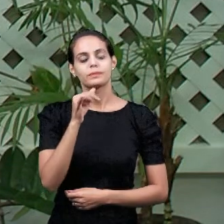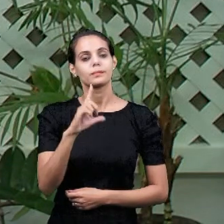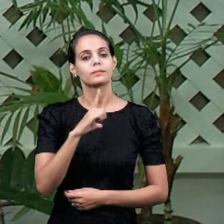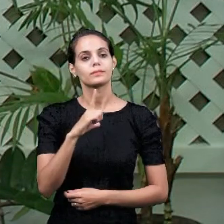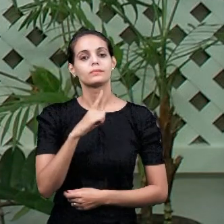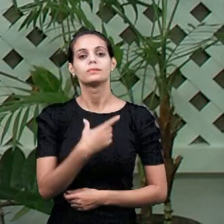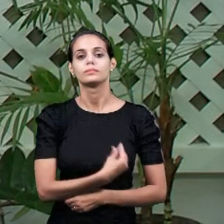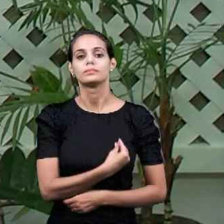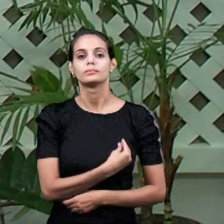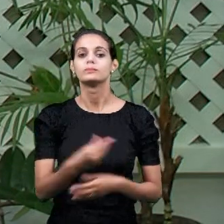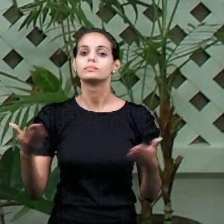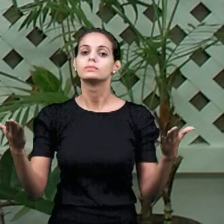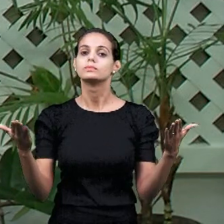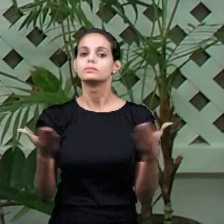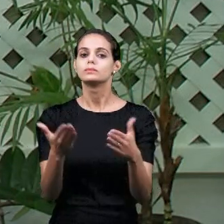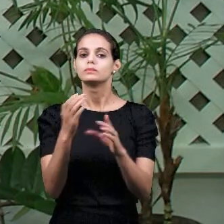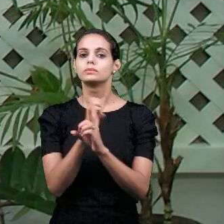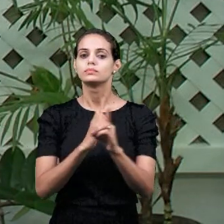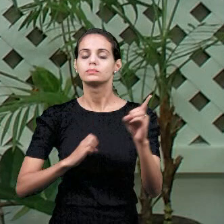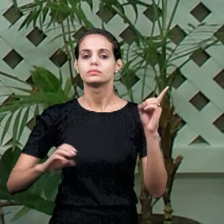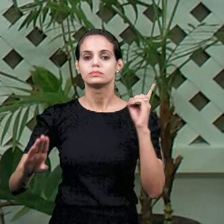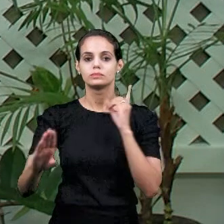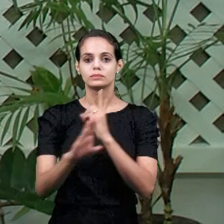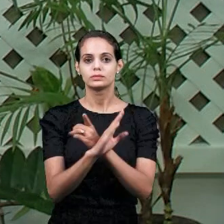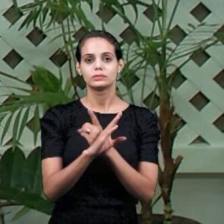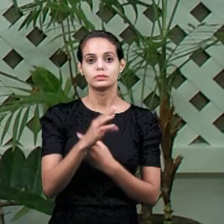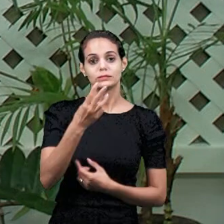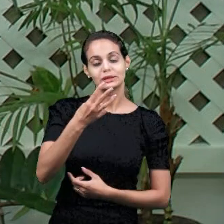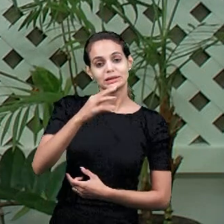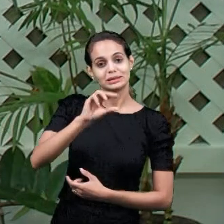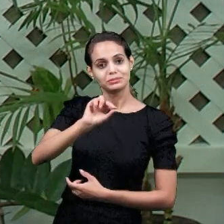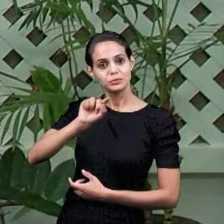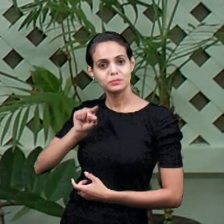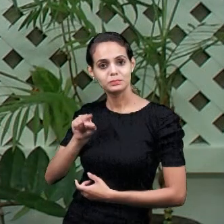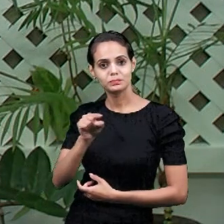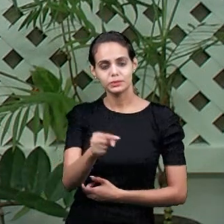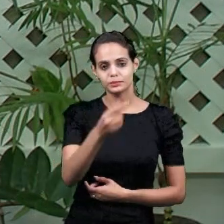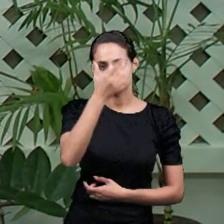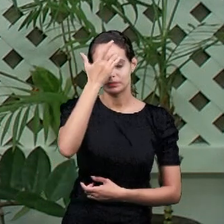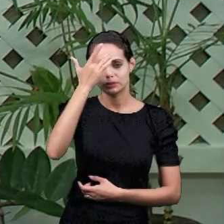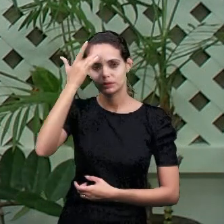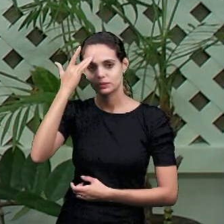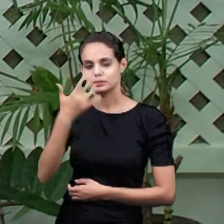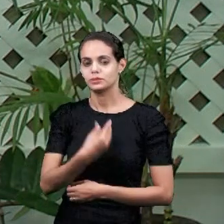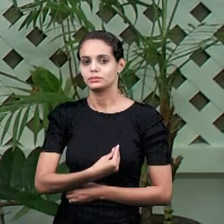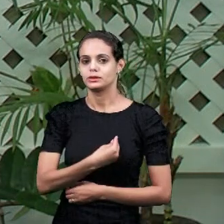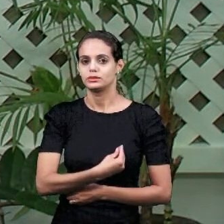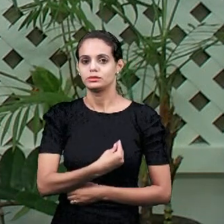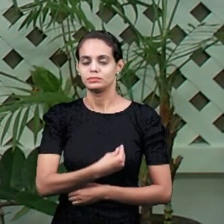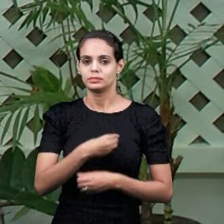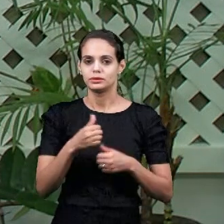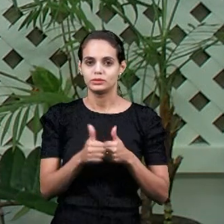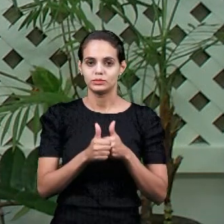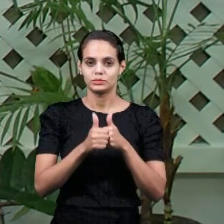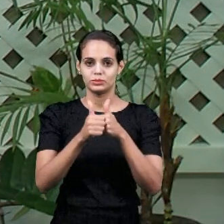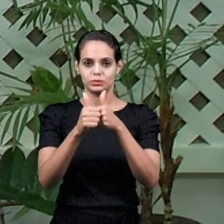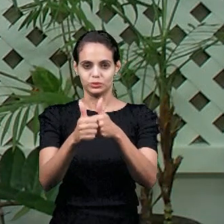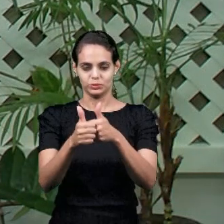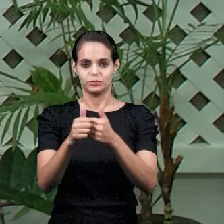30 000 participations. 30 000 participations. Ça, donc, le nombre a